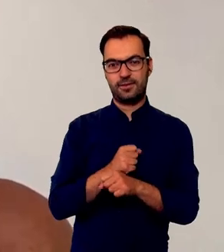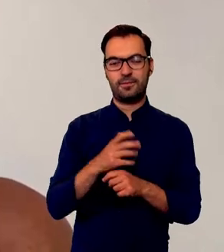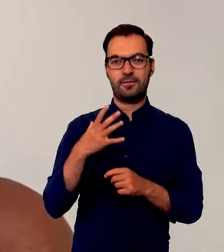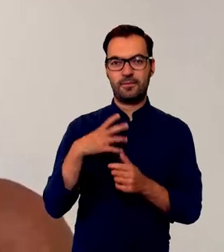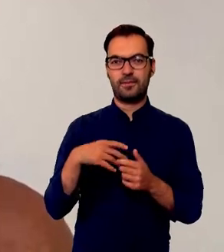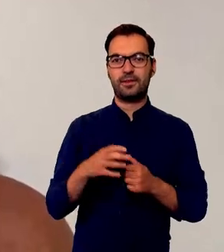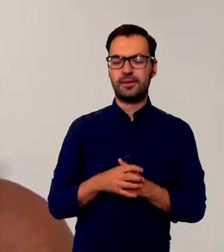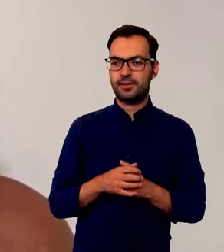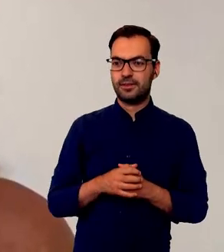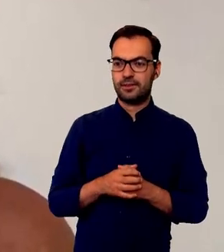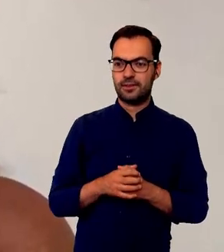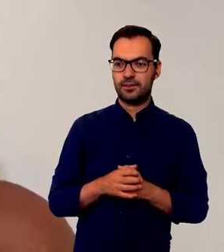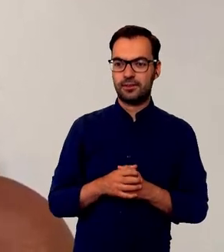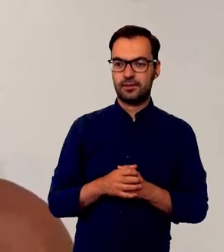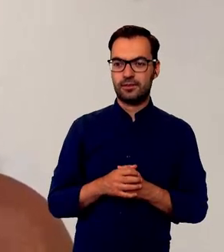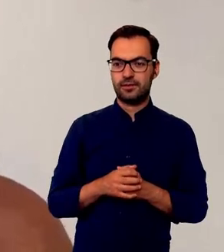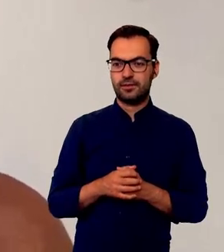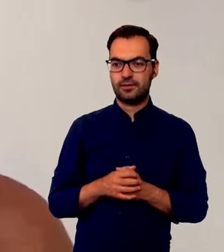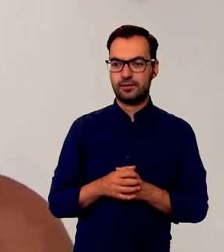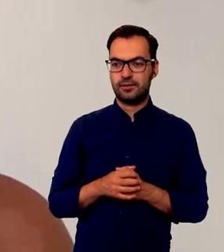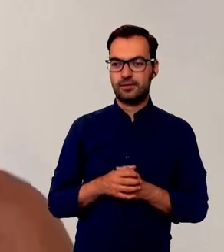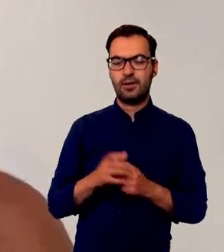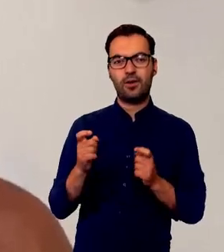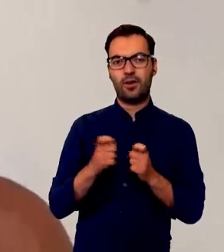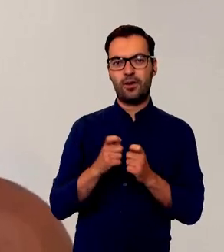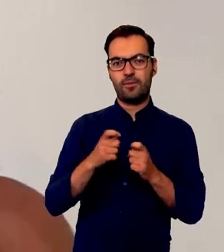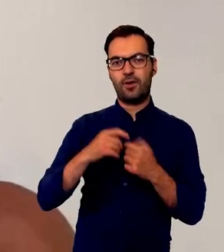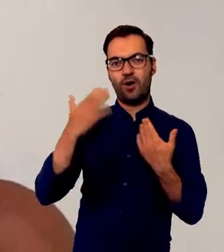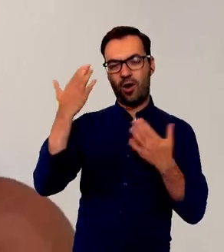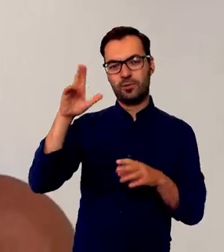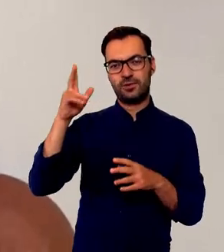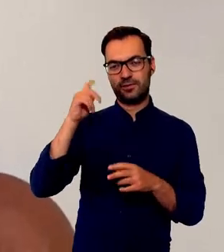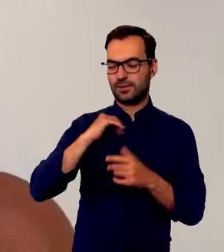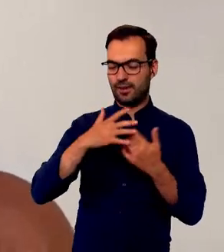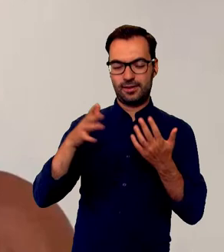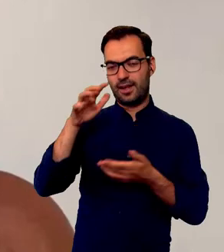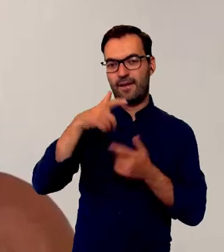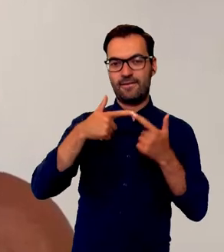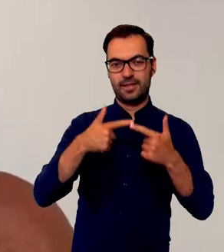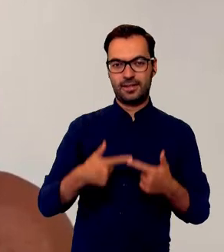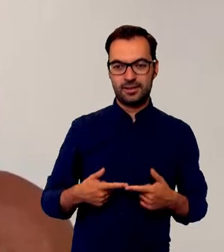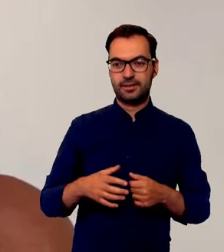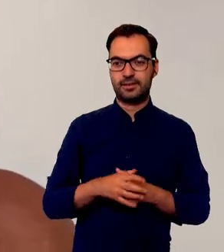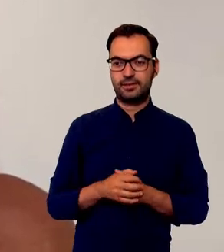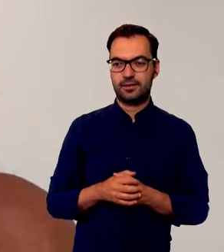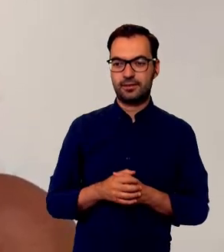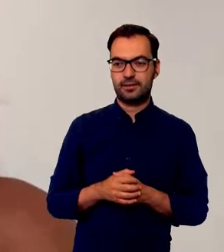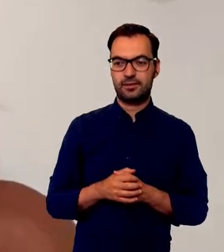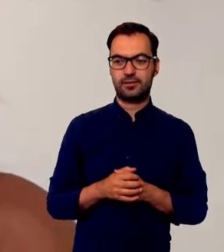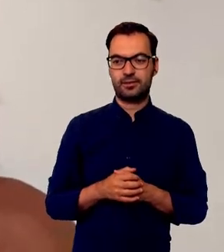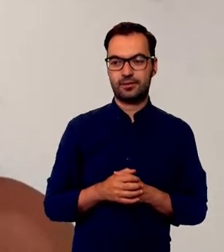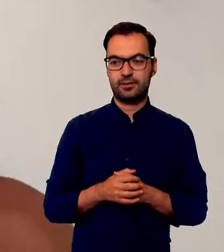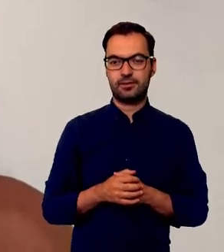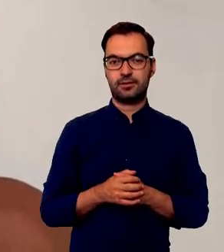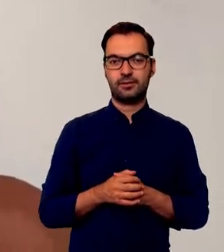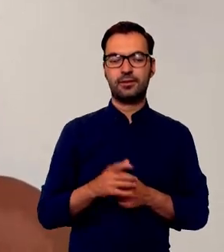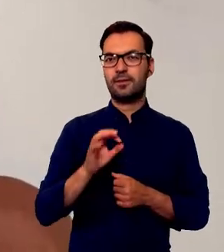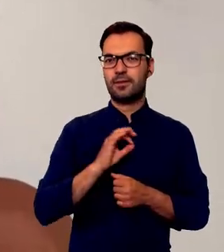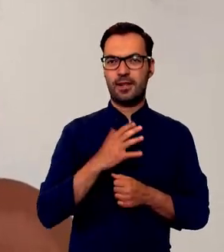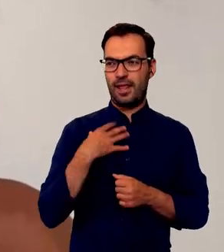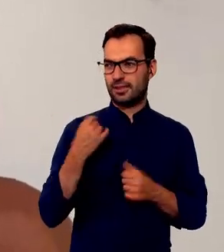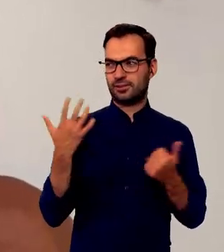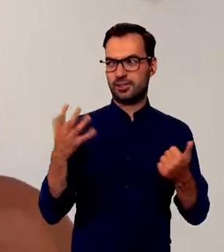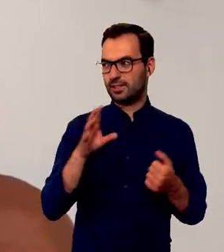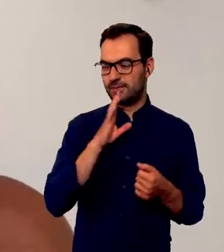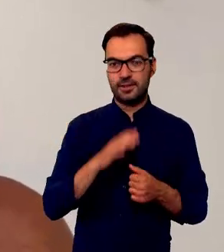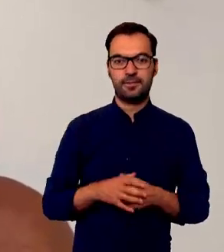powoli, a z boku ciągną obce wojska i tak dalej, a dookoła nasza biedna Polska, to miałam bodajże